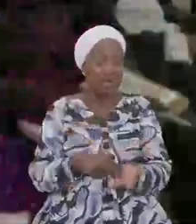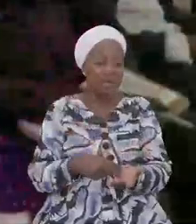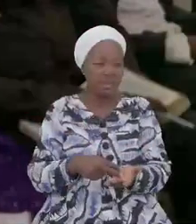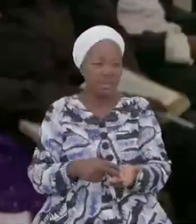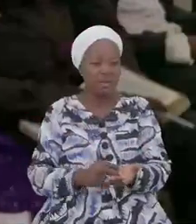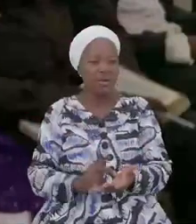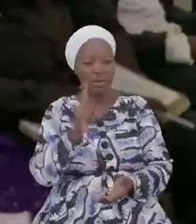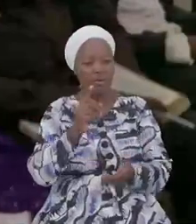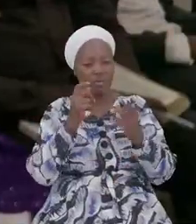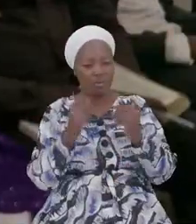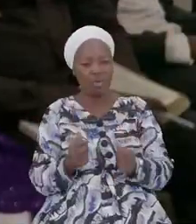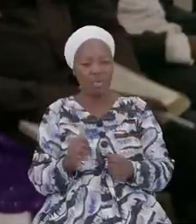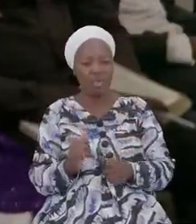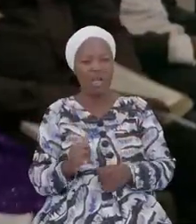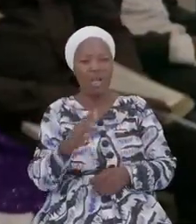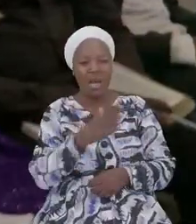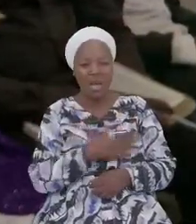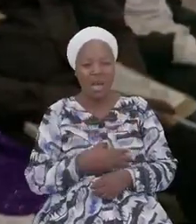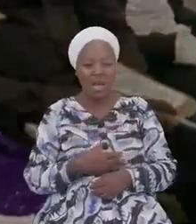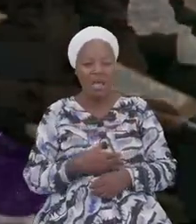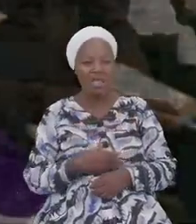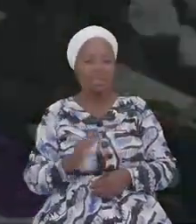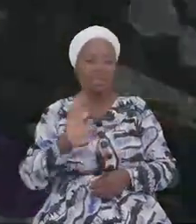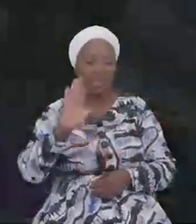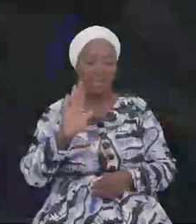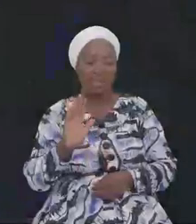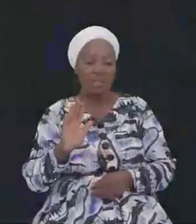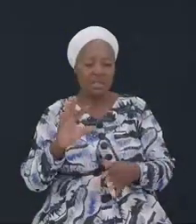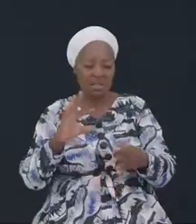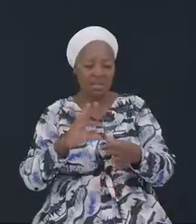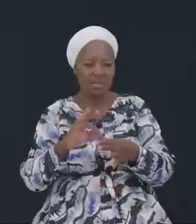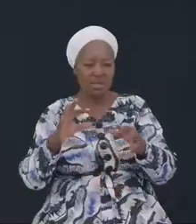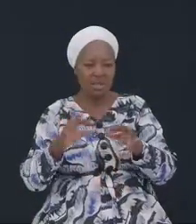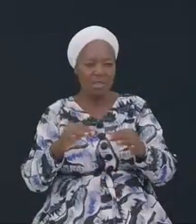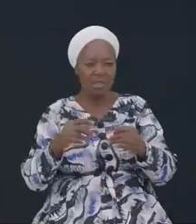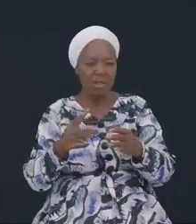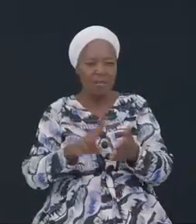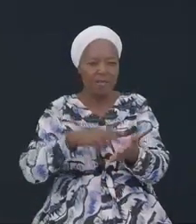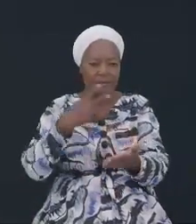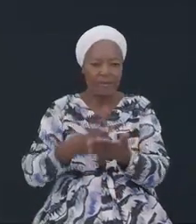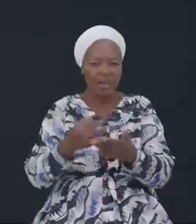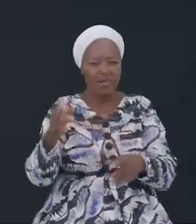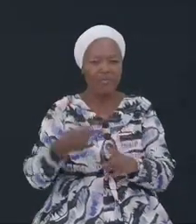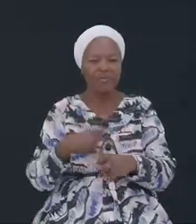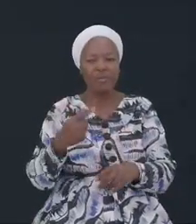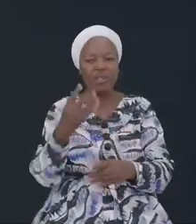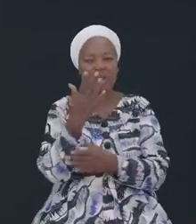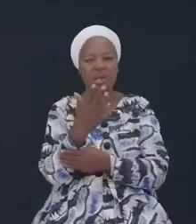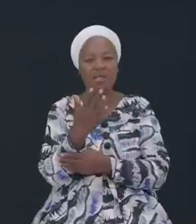lève-toi promptement, les chaînes tombèrent de ses mains, les chaînes tombèrent.